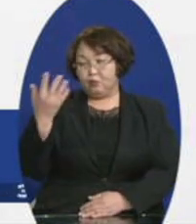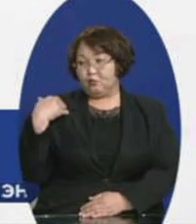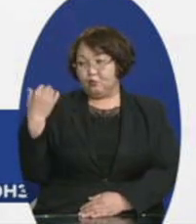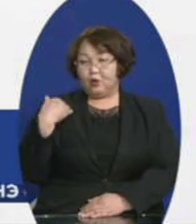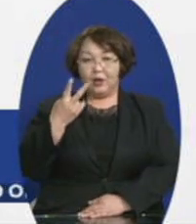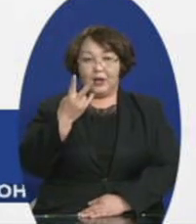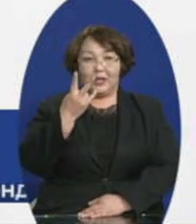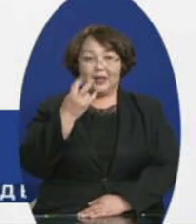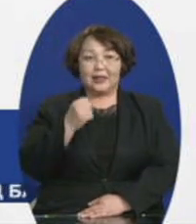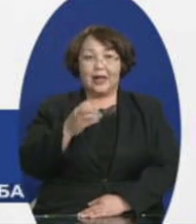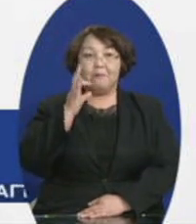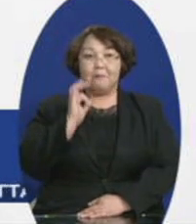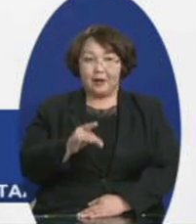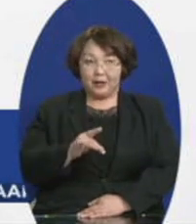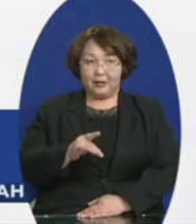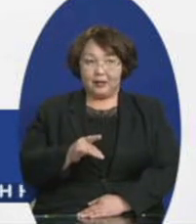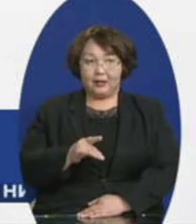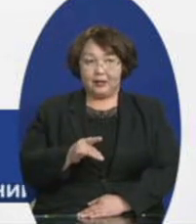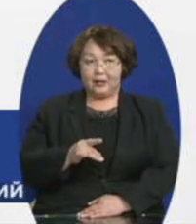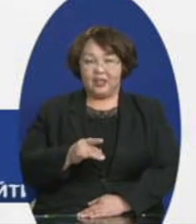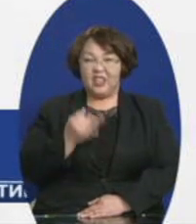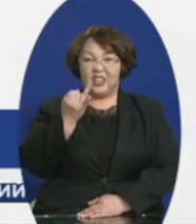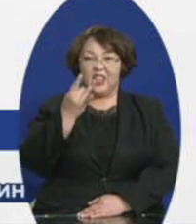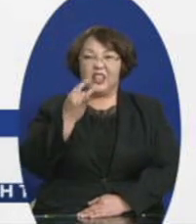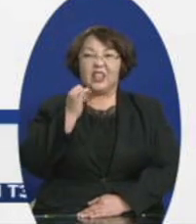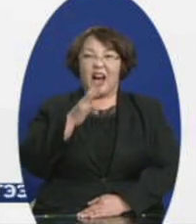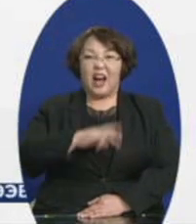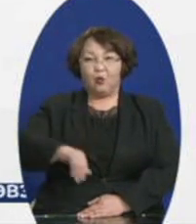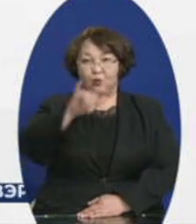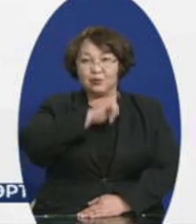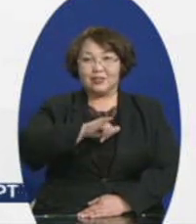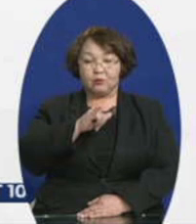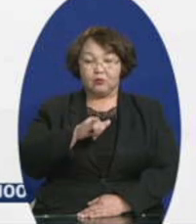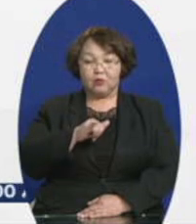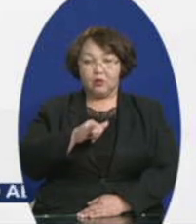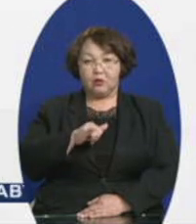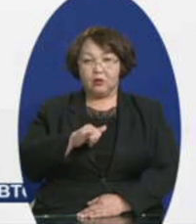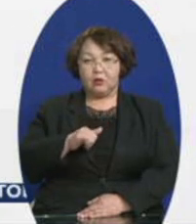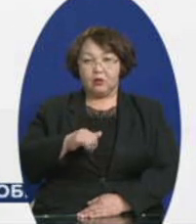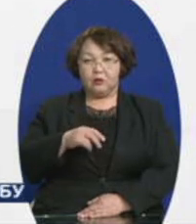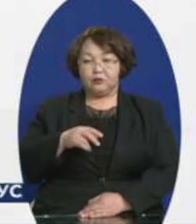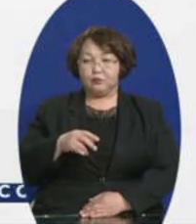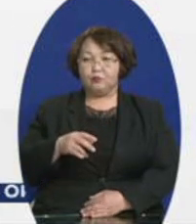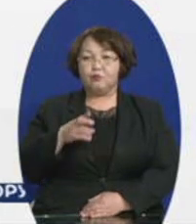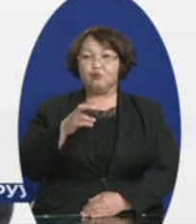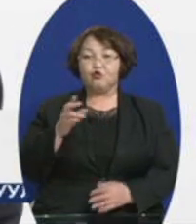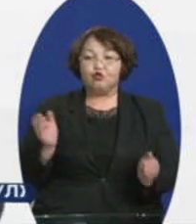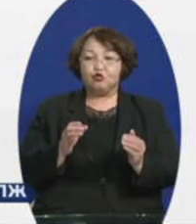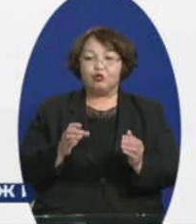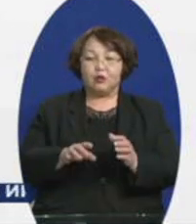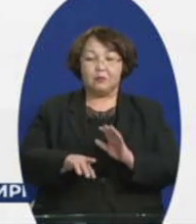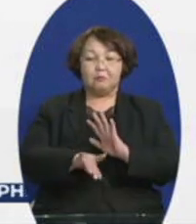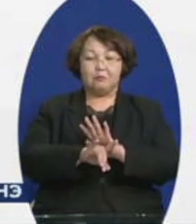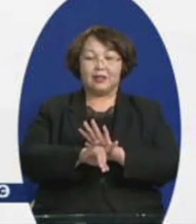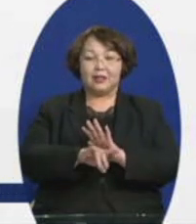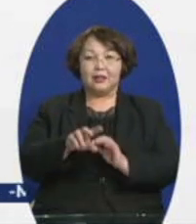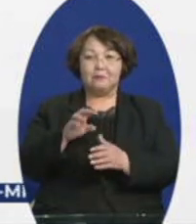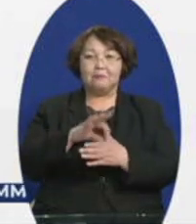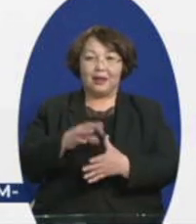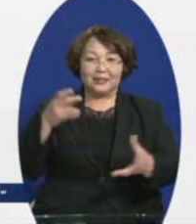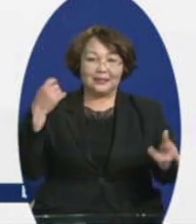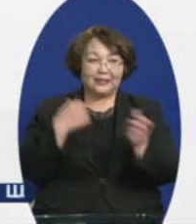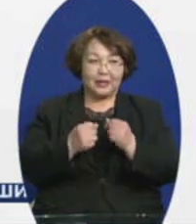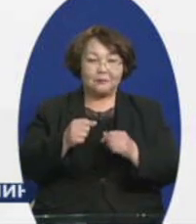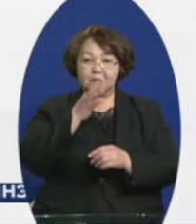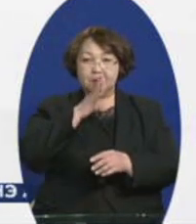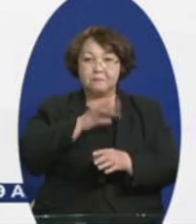Иран руу бас нэлээд мах гаргахаар богийн мах бол нэлээд бас бэлдсэн. За одоо малчтын гар дээр бол мах бол нэлээд